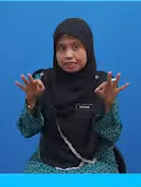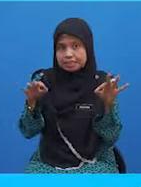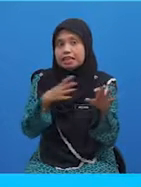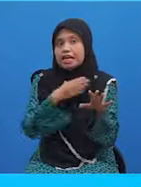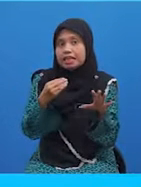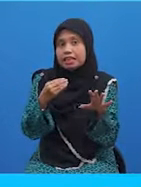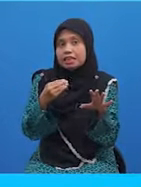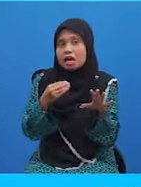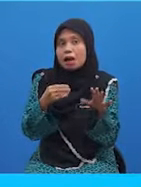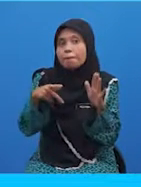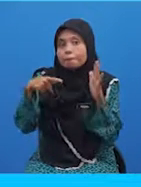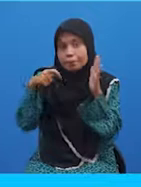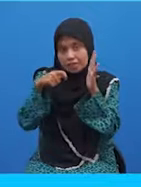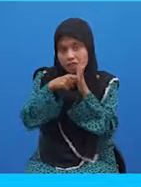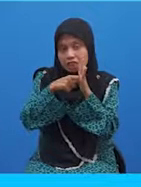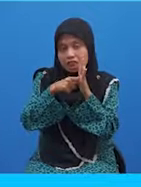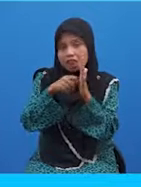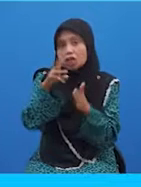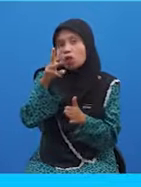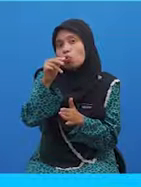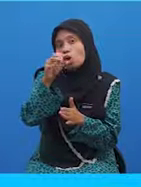keenam, penanda wacana.